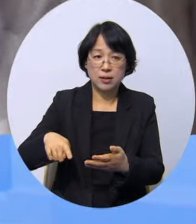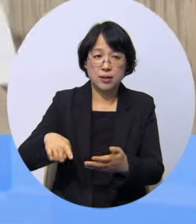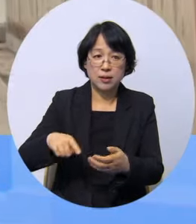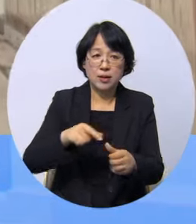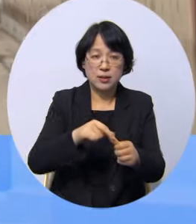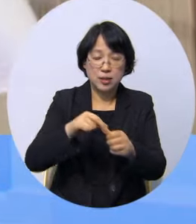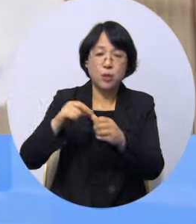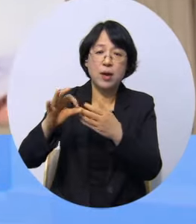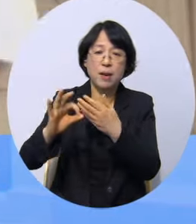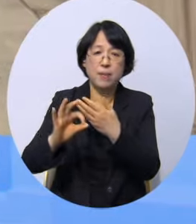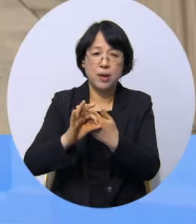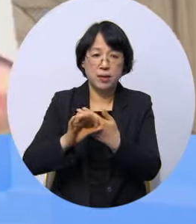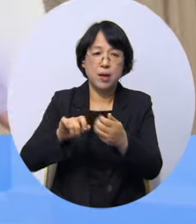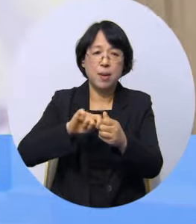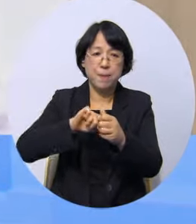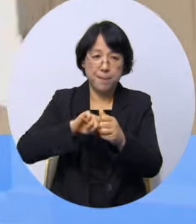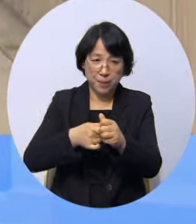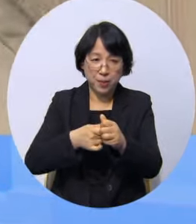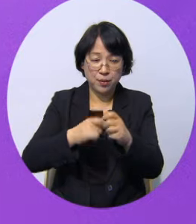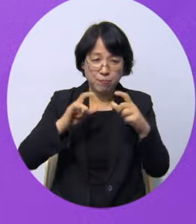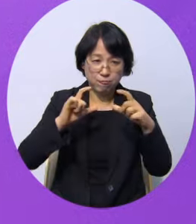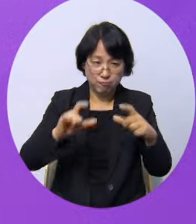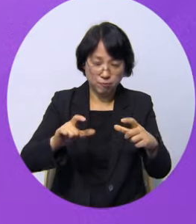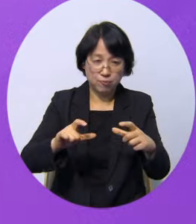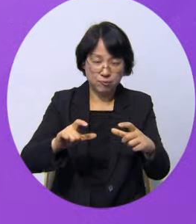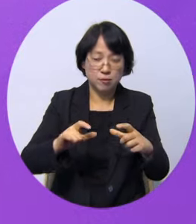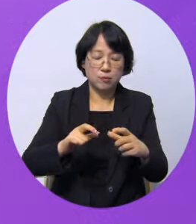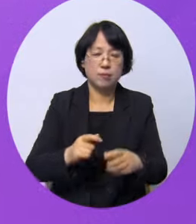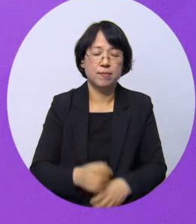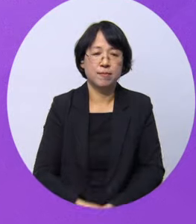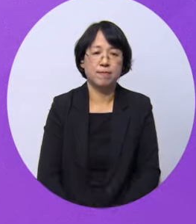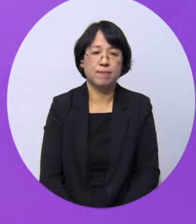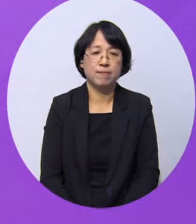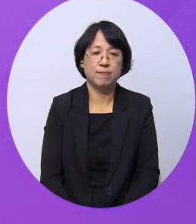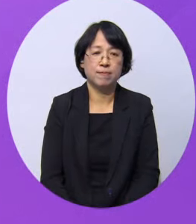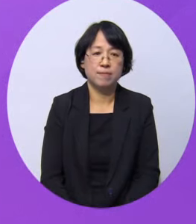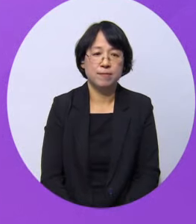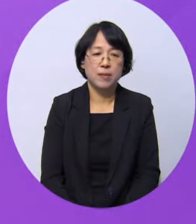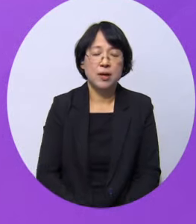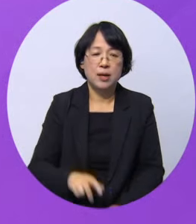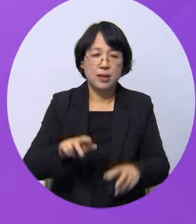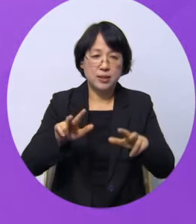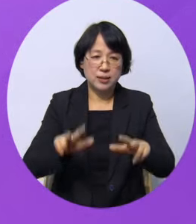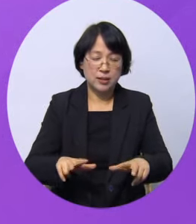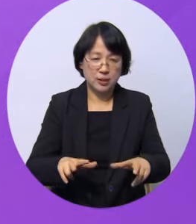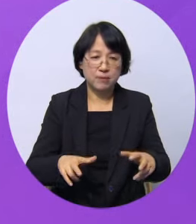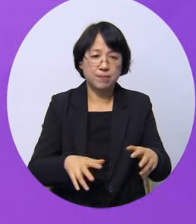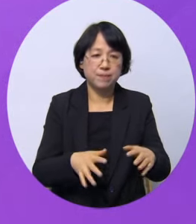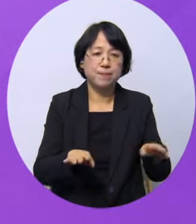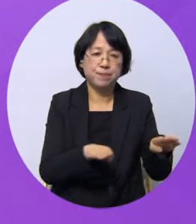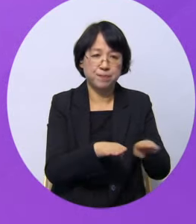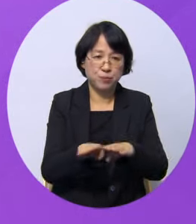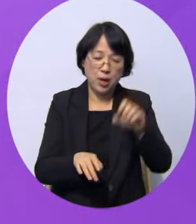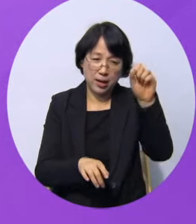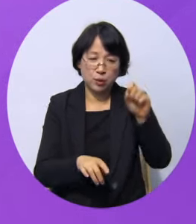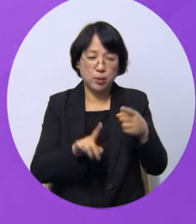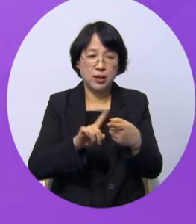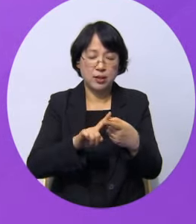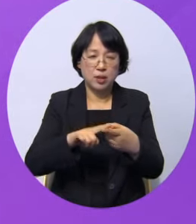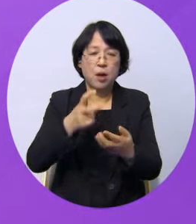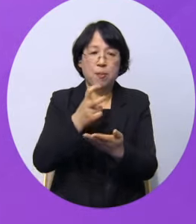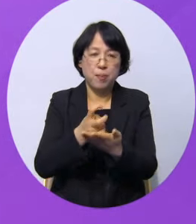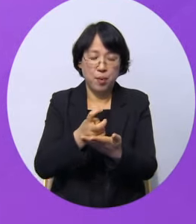사실도 제차 강조했습니다 자 정부는 지금 집단 행동에 대해서는 법과 원칙에 따라서 대응을 하고